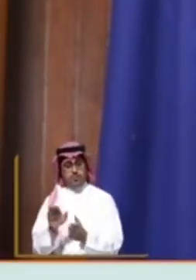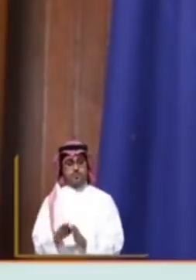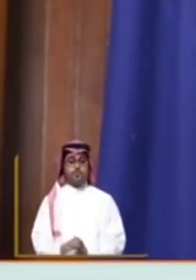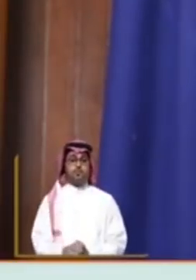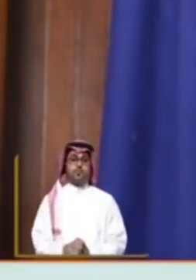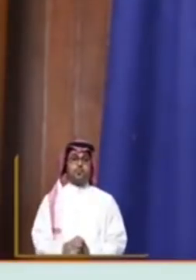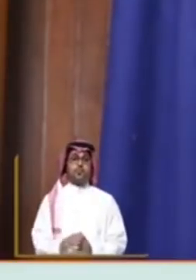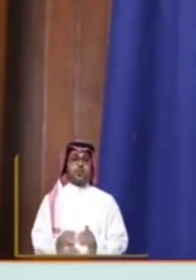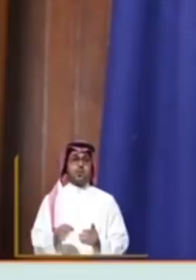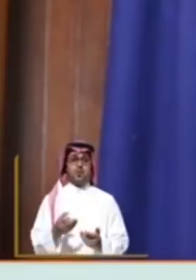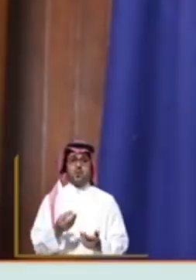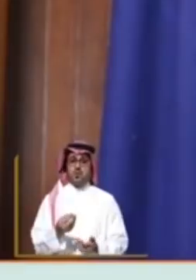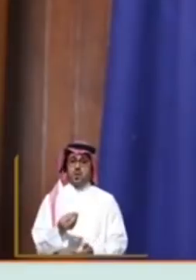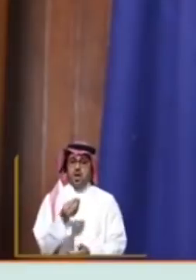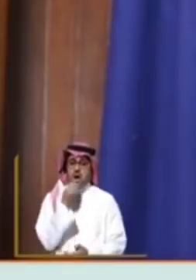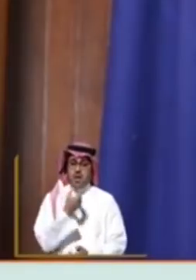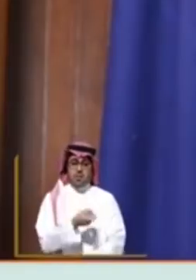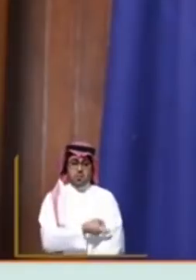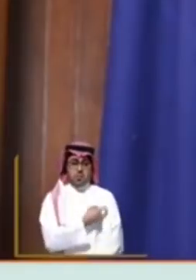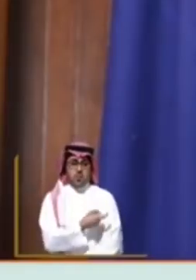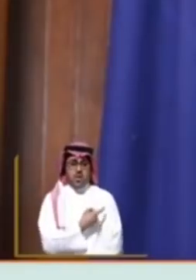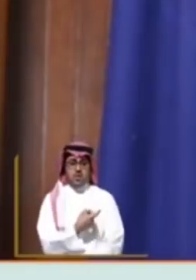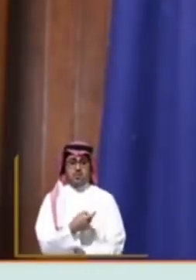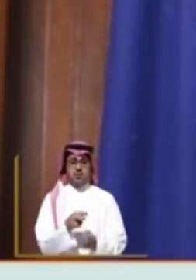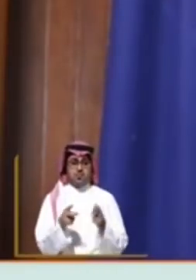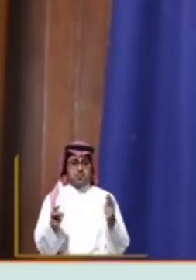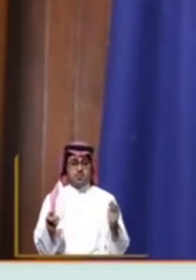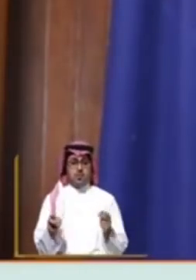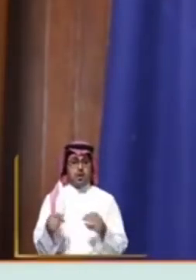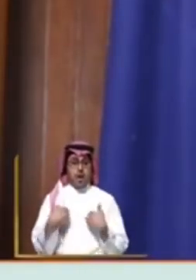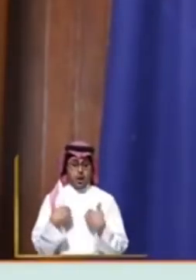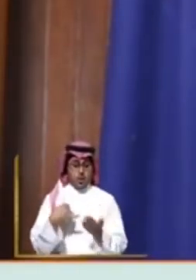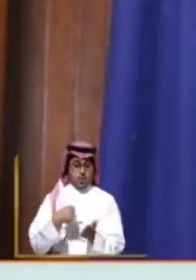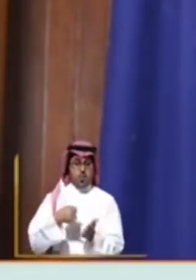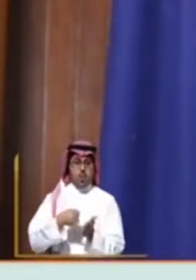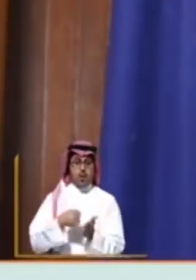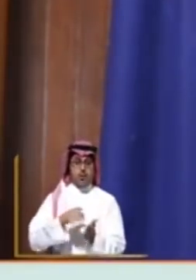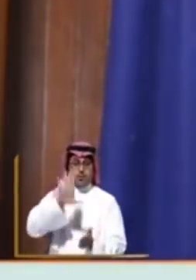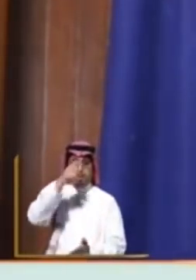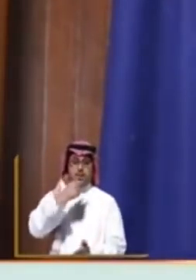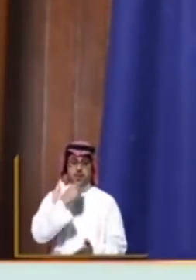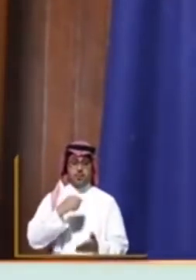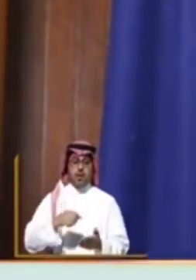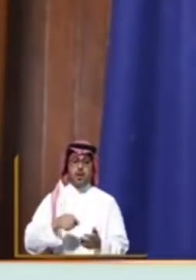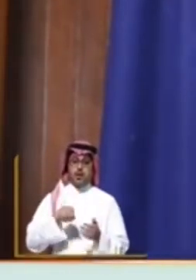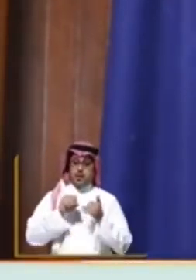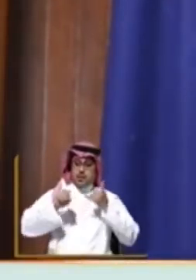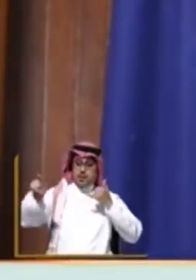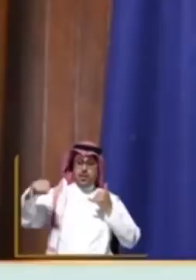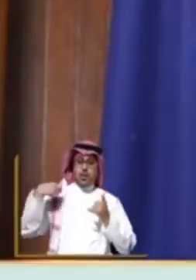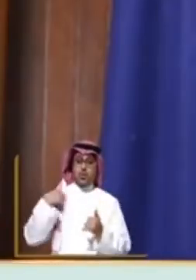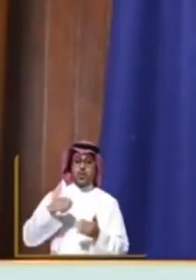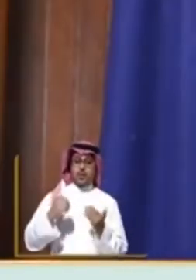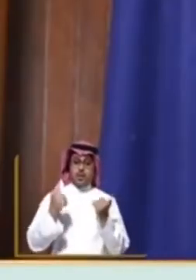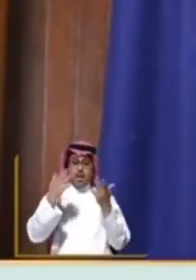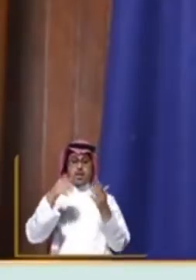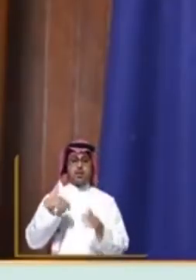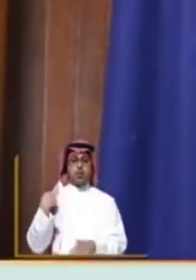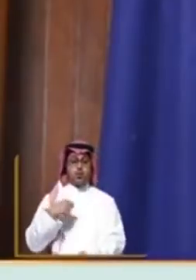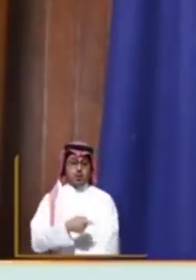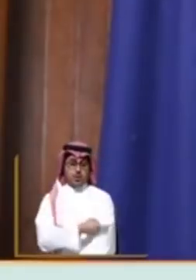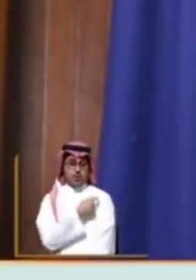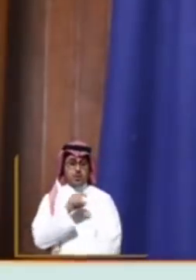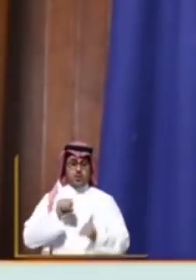بتأمين هذه الاحتياجات، وقد قام المركز بالتواصل مع الجهات الماليزية المختصة خاصة وزارة الصحة ووزارة الخارجية للوقوف